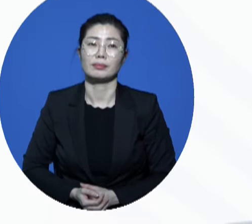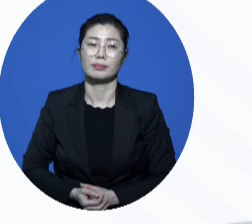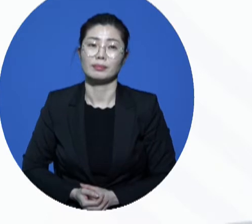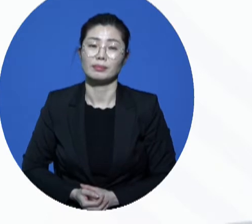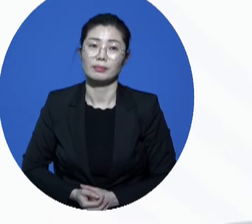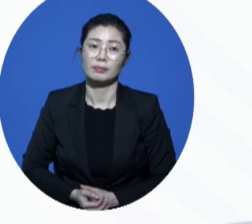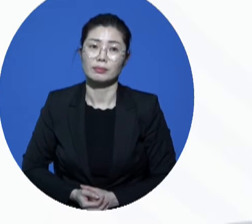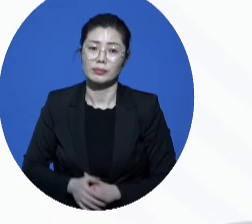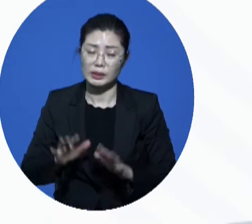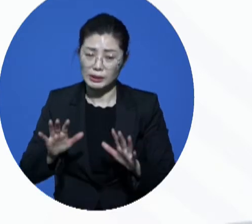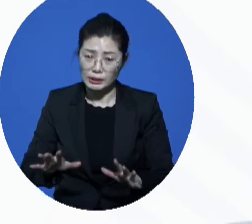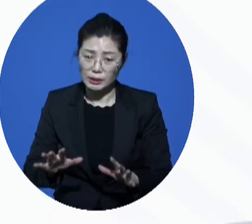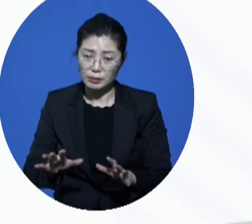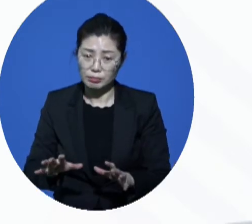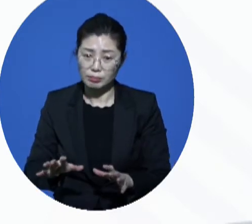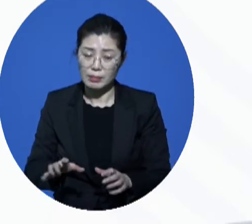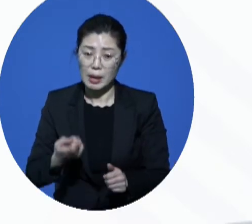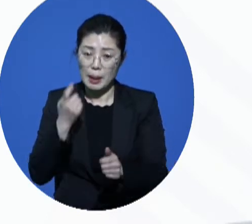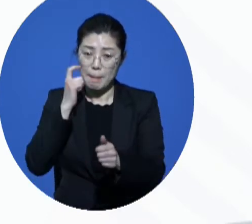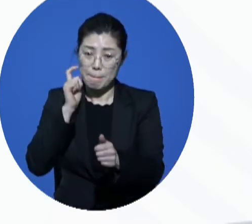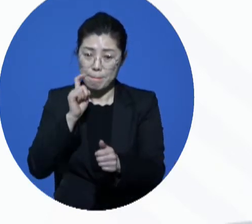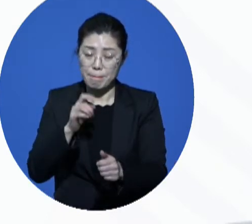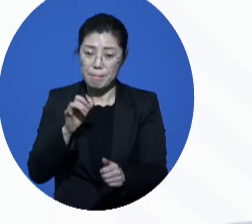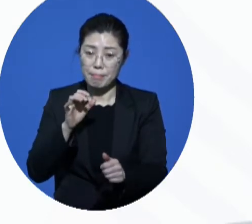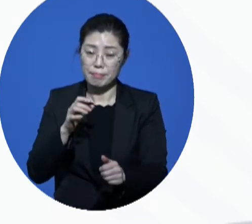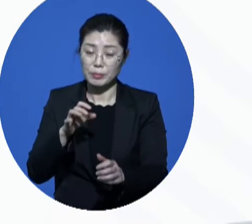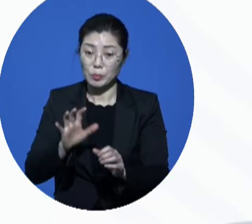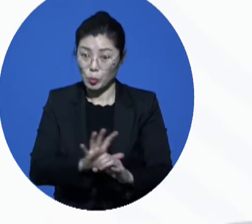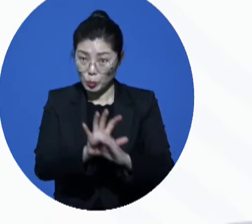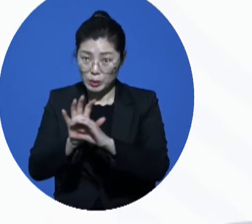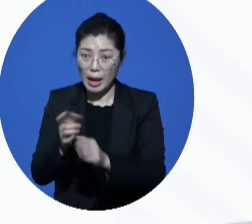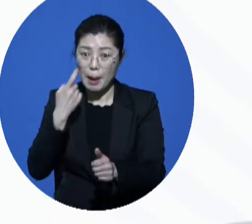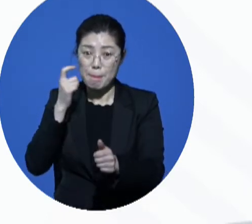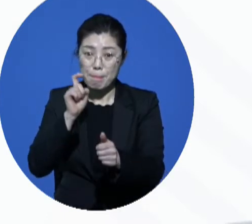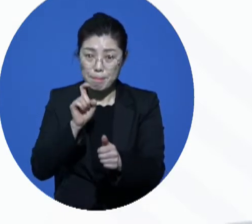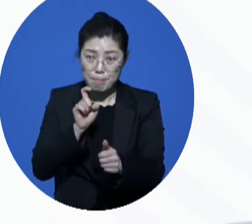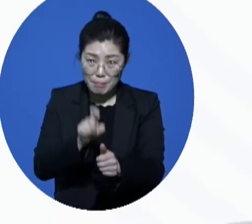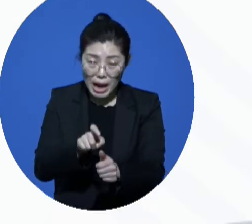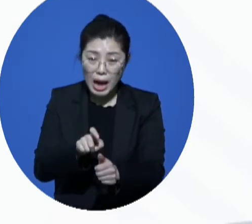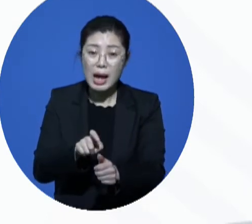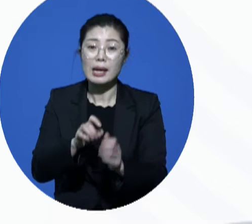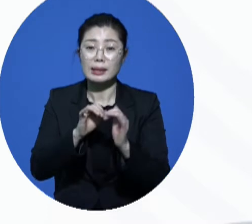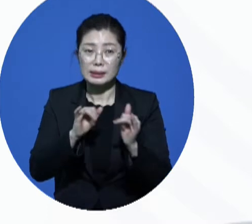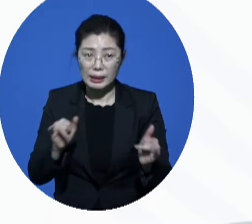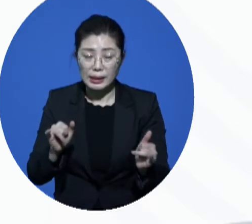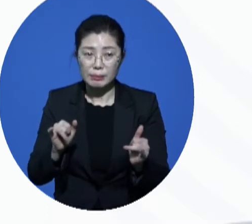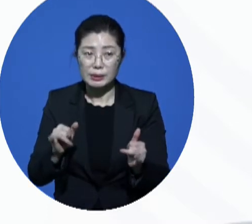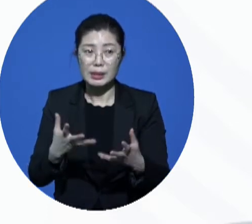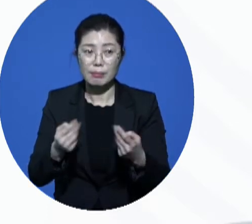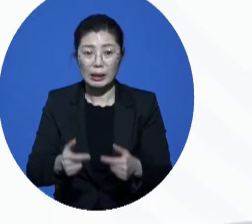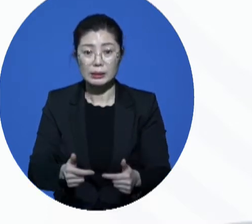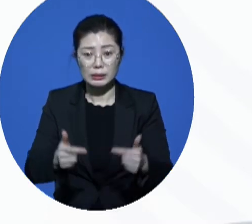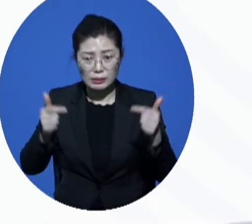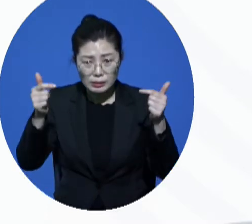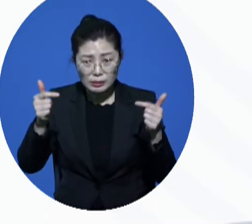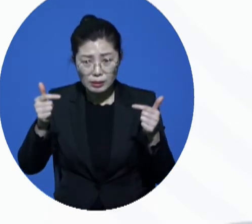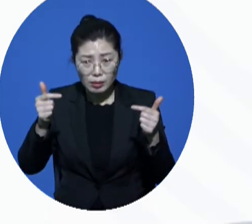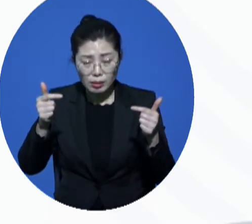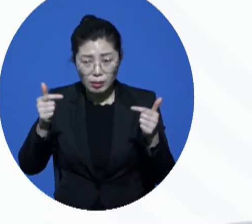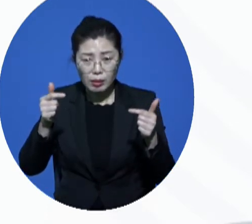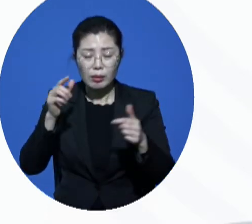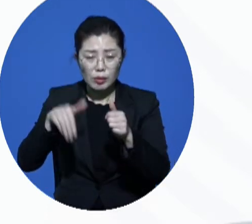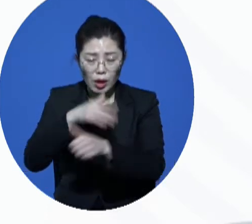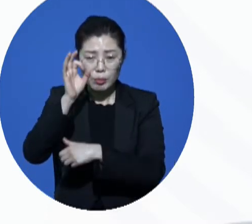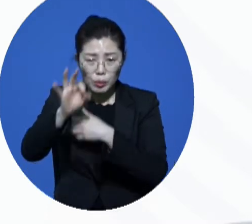격리 실시 이후 오히려 확진자가 발생하는 상황을 통해서 예방적 코호트 격리는 실패했다라는 것을 확인할 수가